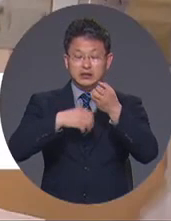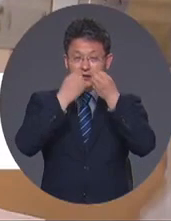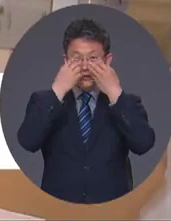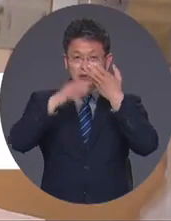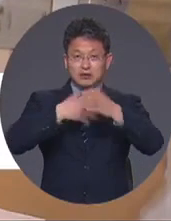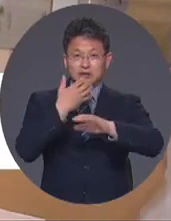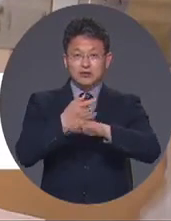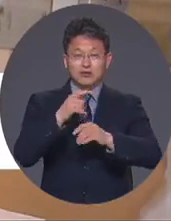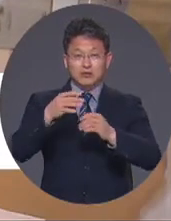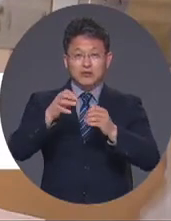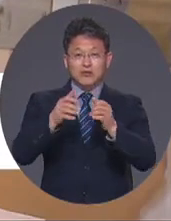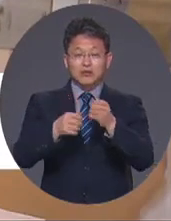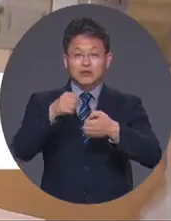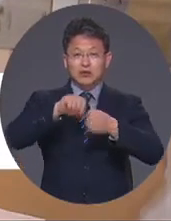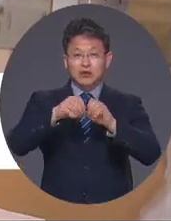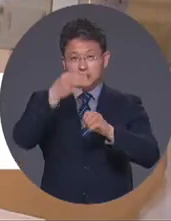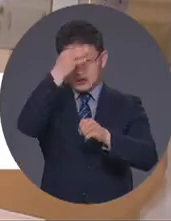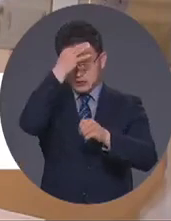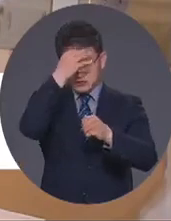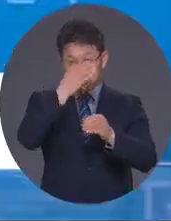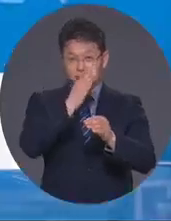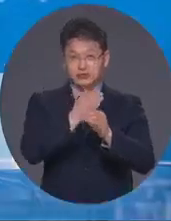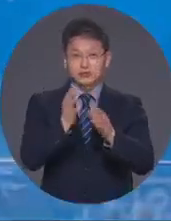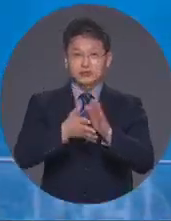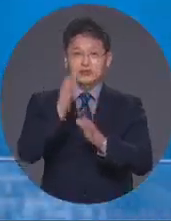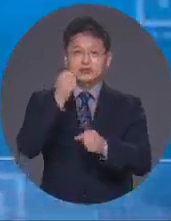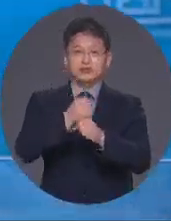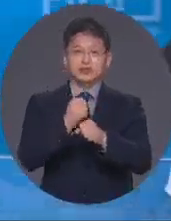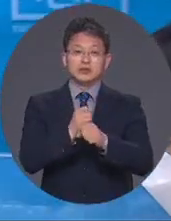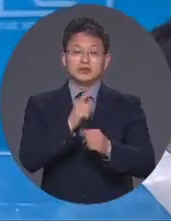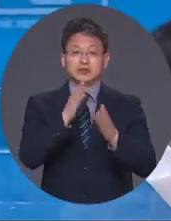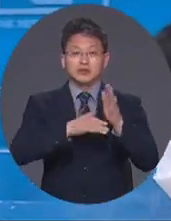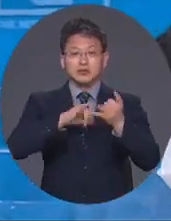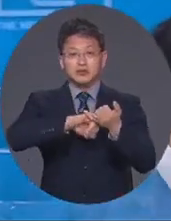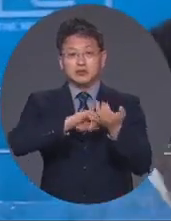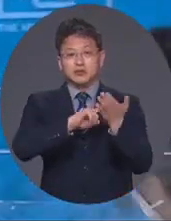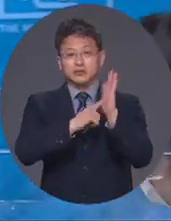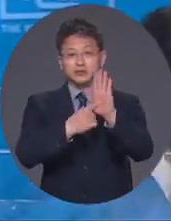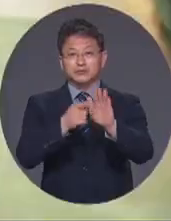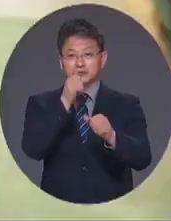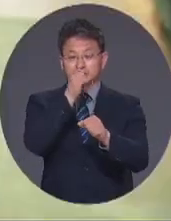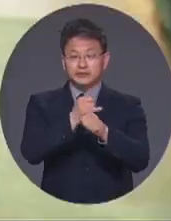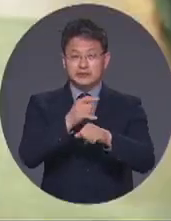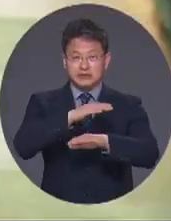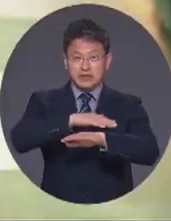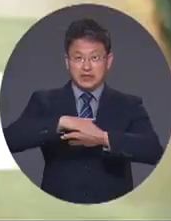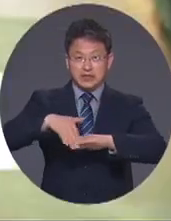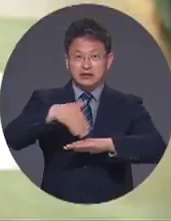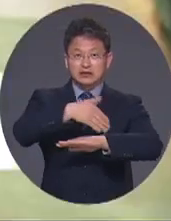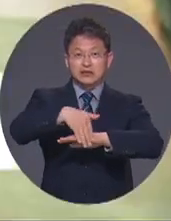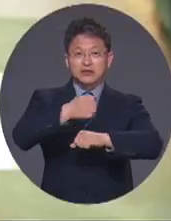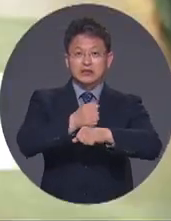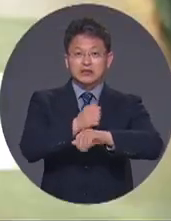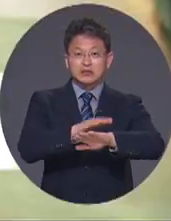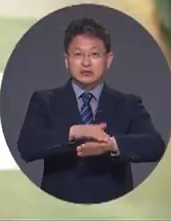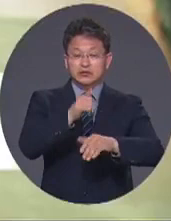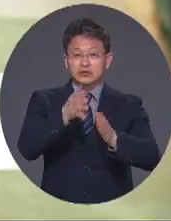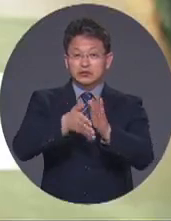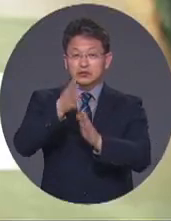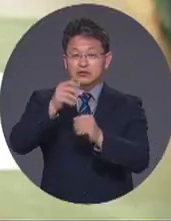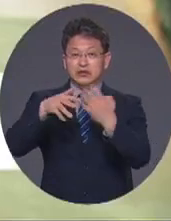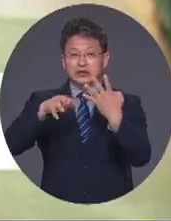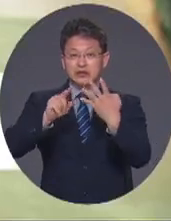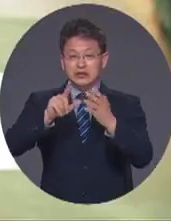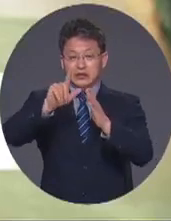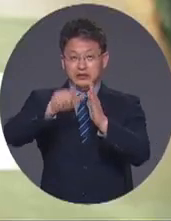산업혁명, 과학기술 중심 첨단 도시로 만들겠다는 공약을 발표했습니다. 잘 디자인되어 있던 도시가 그 4차